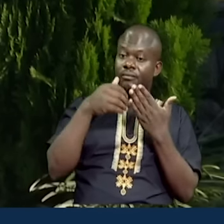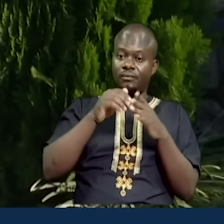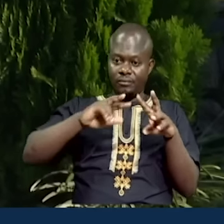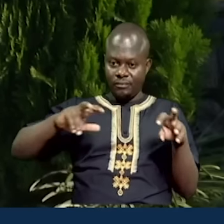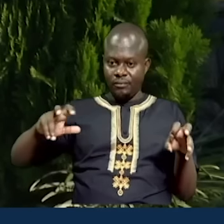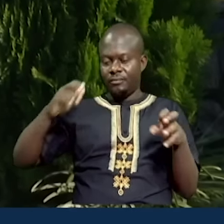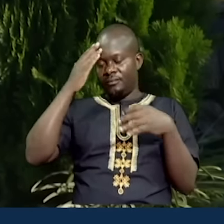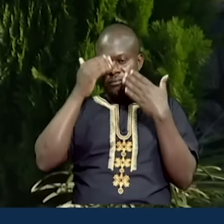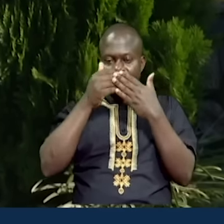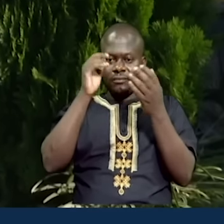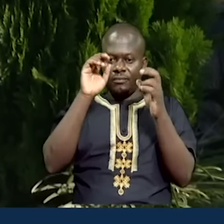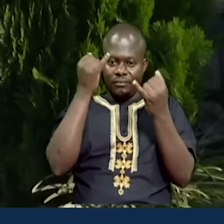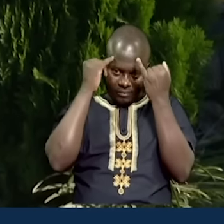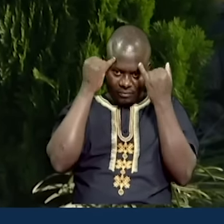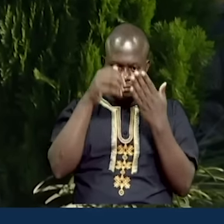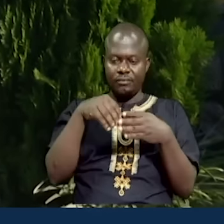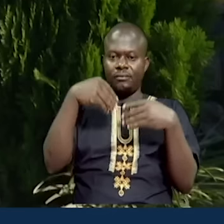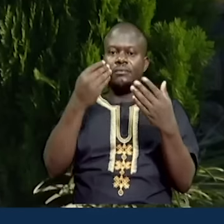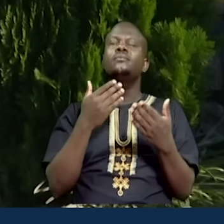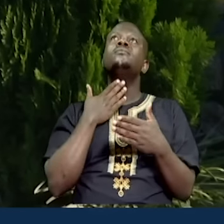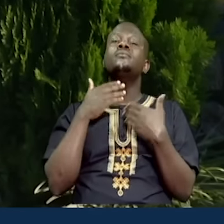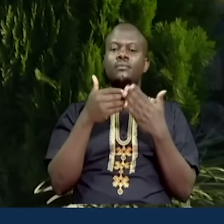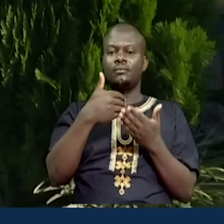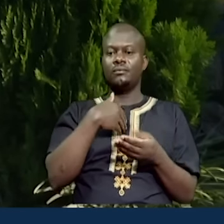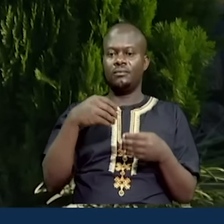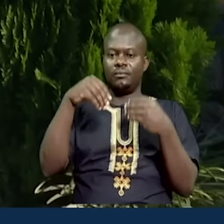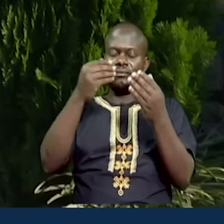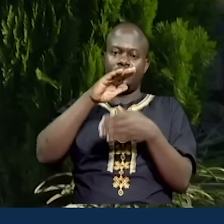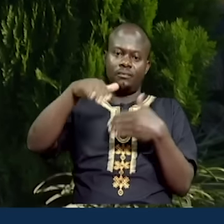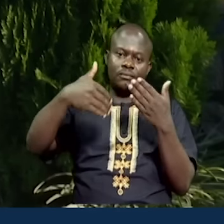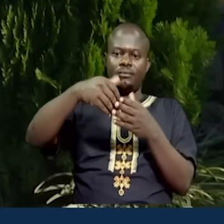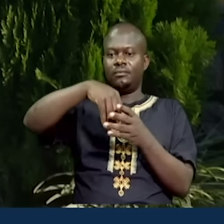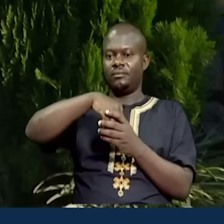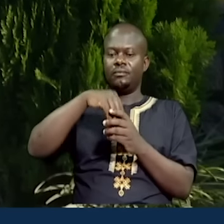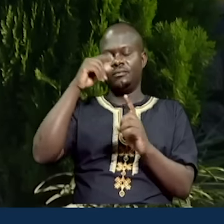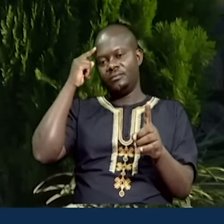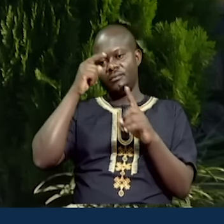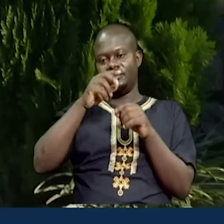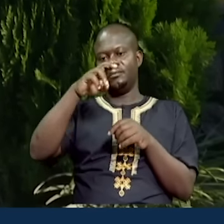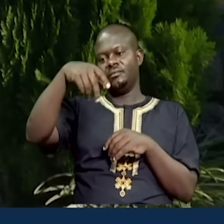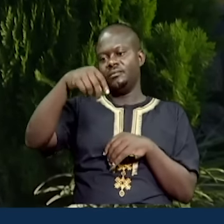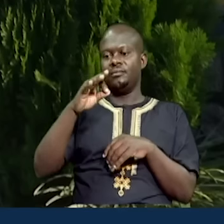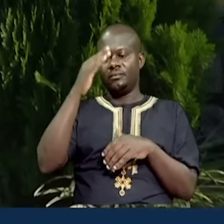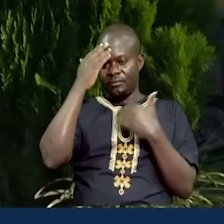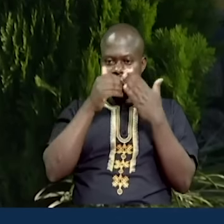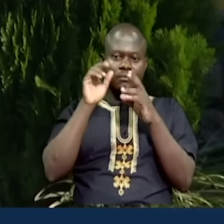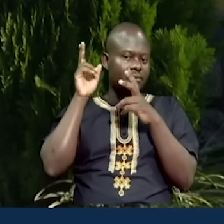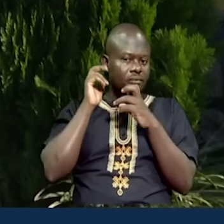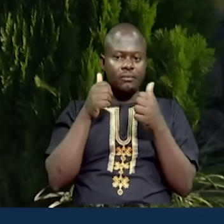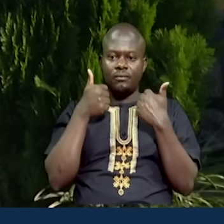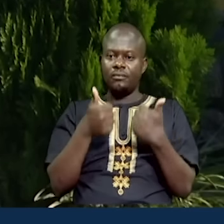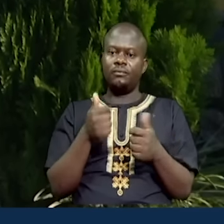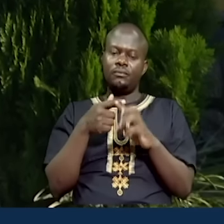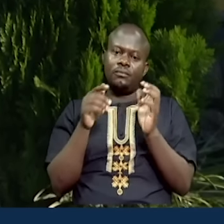Barimo kongera kubisuzuma kw'ibitekerezo batanze, ibyifuzo batanze byose biri muri manifesto ya FPR Inkotanyi, kugira ngo bayumve neza